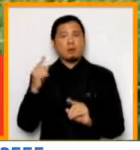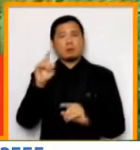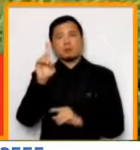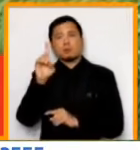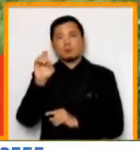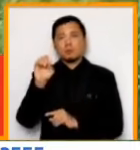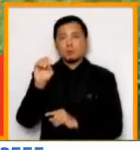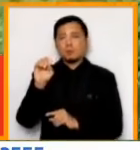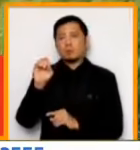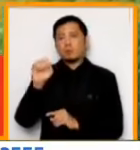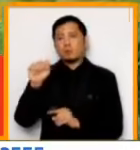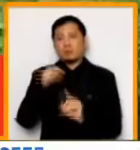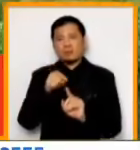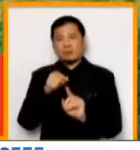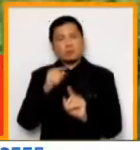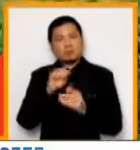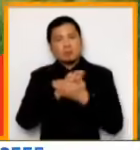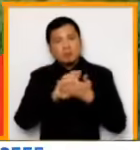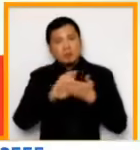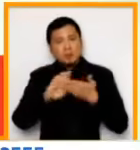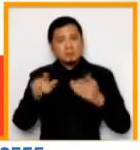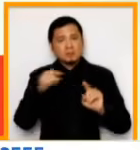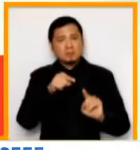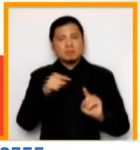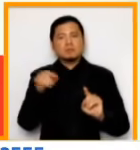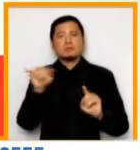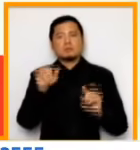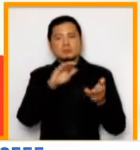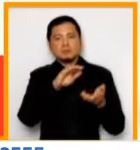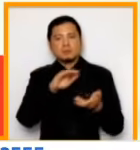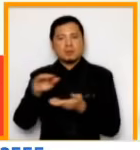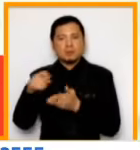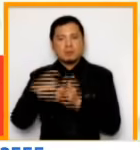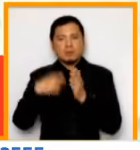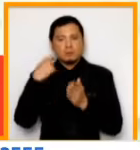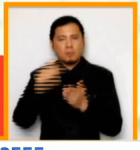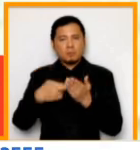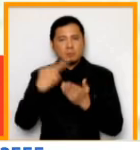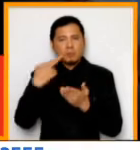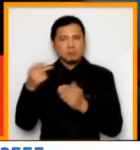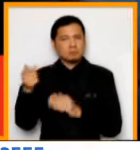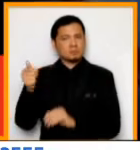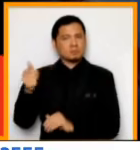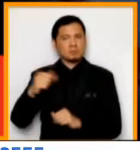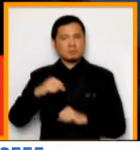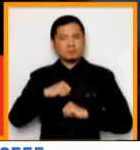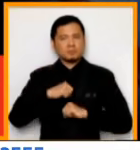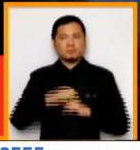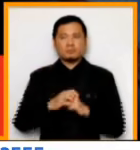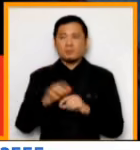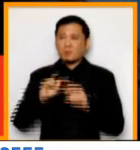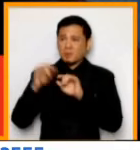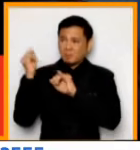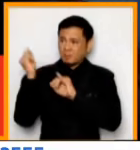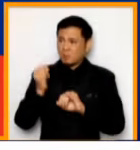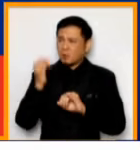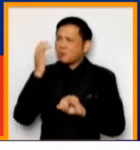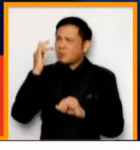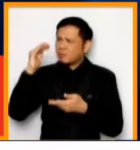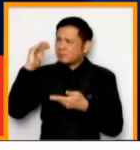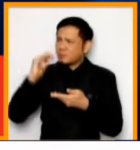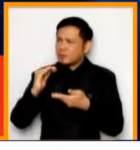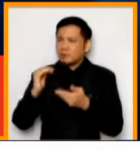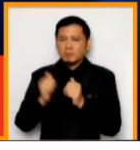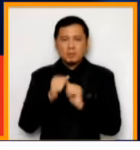ani, stable din daw ang presyo ng bigas. Kapag bumaba raw ng gusto ang presyo ng imported, babaratin ang lokal na palay.